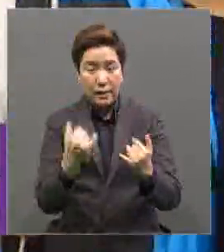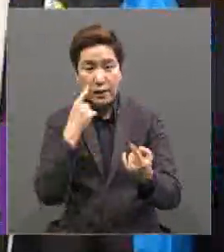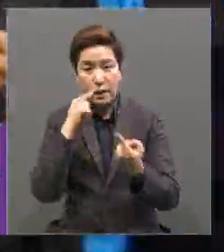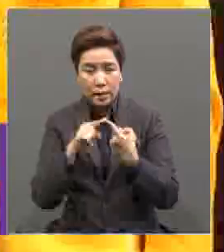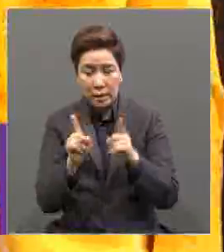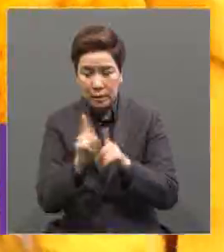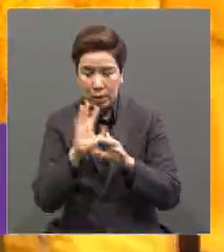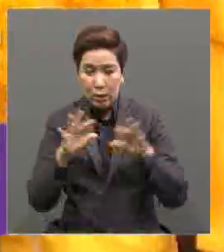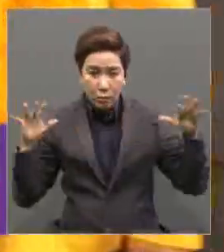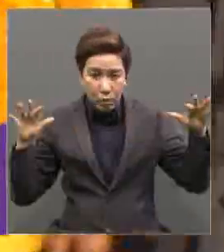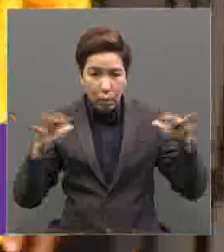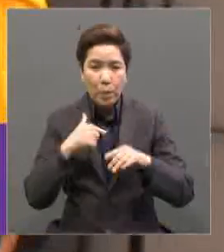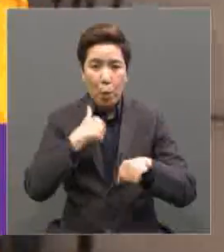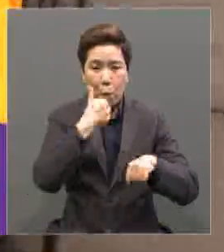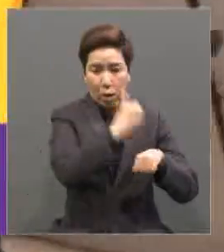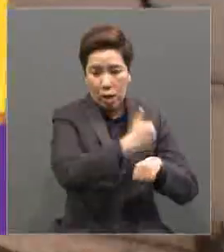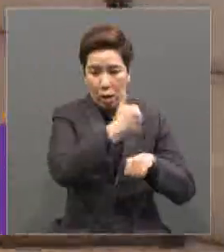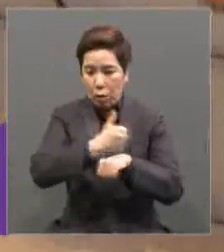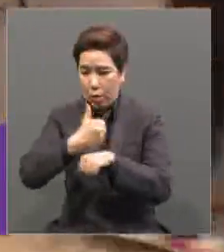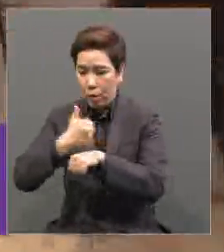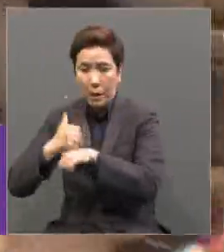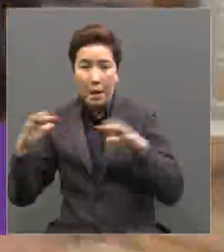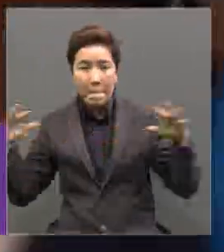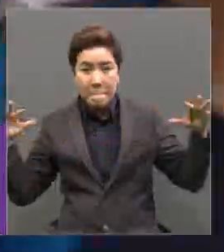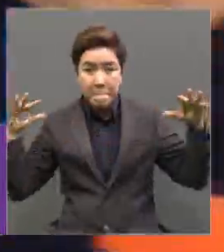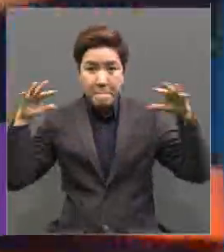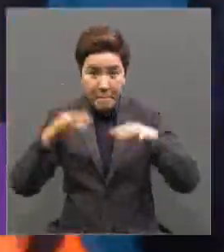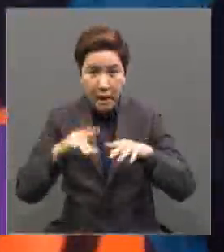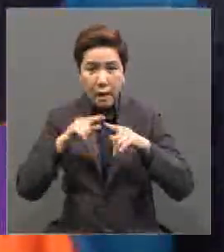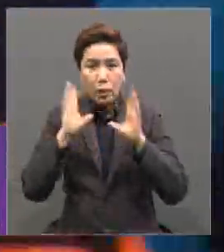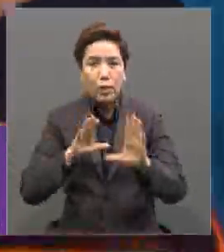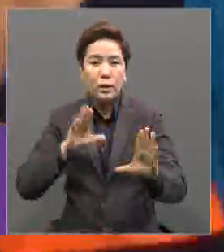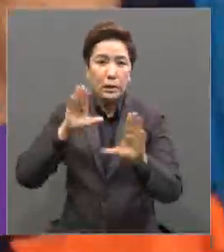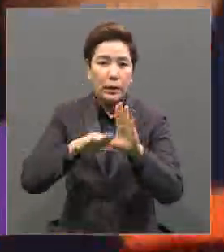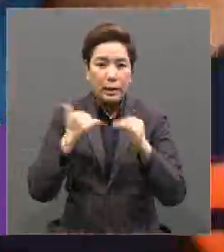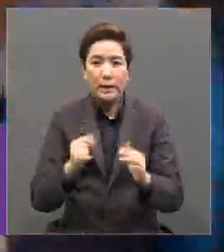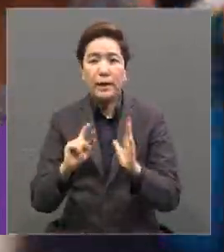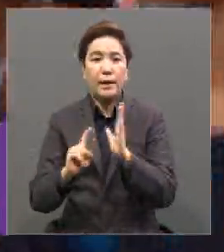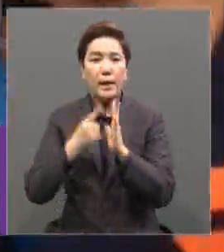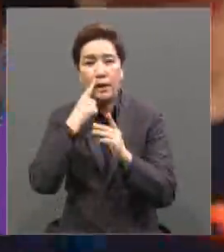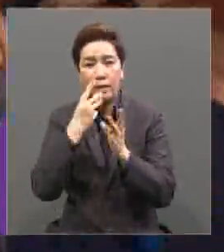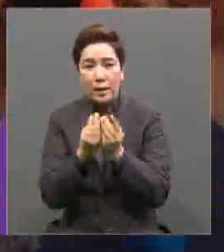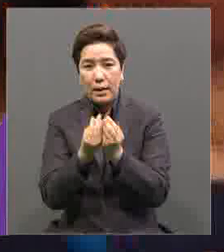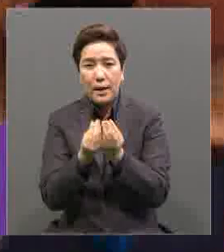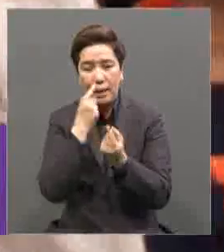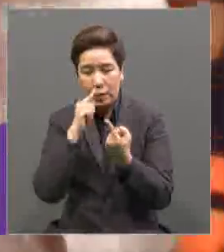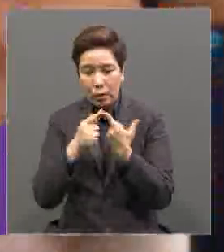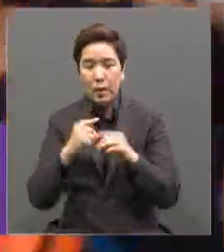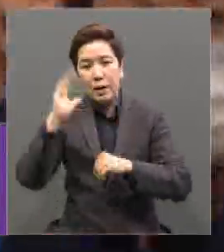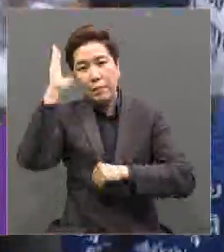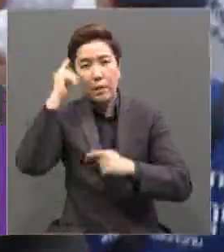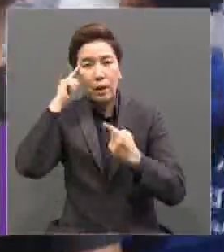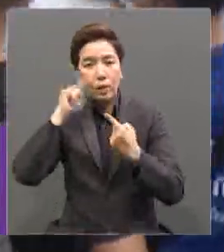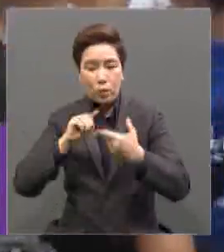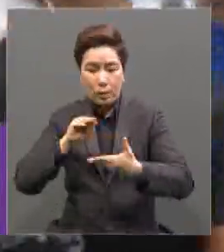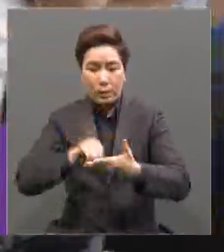เนี่ยนะฮะคึกคักไปด้วยบรรดาหัวหน้าพรรคการเมืองได้นำผู้สมัครของพรรคตัวเองมาลงสมัครในวันแรกแล้วก็ร่วมลุ้นหมายเลขในการหาเสียงของผู้สมั